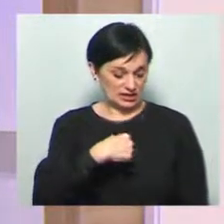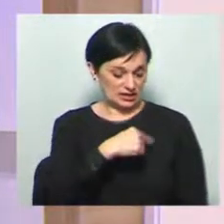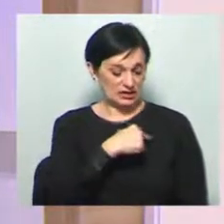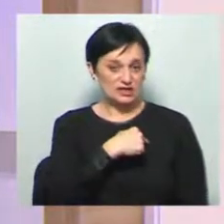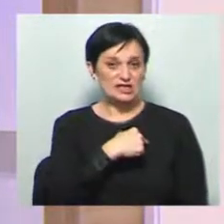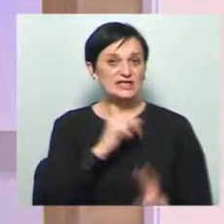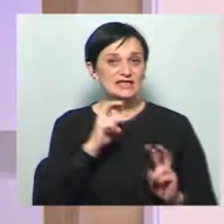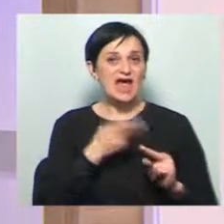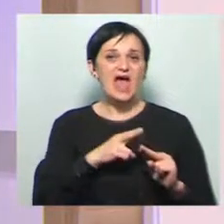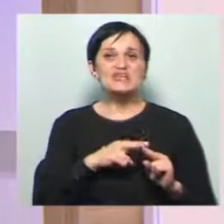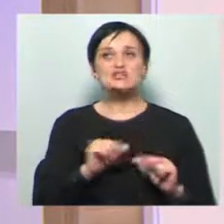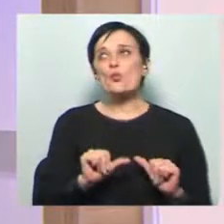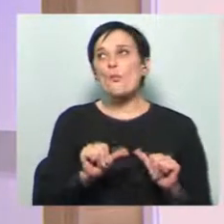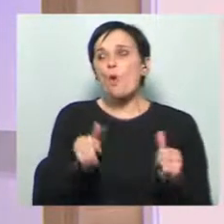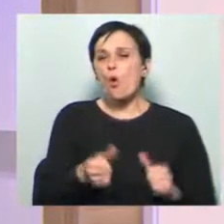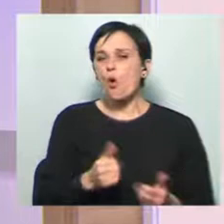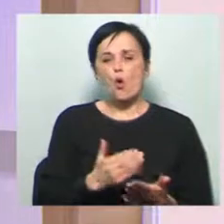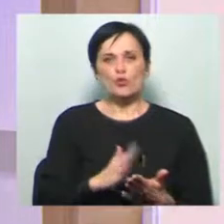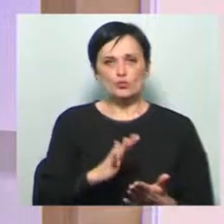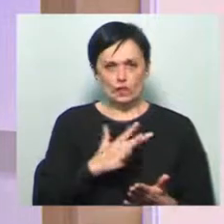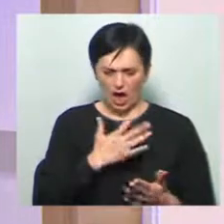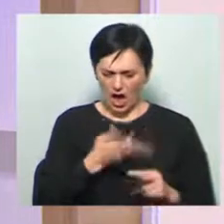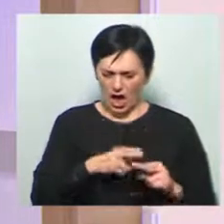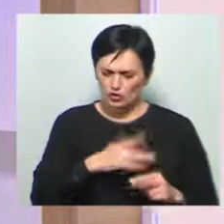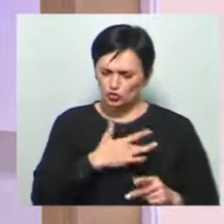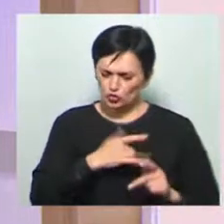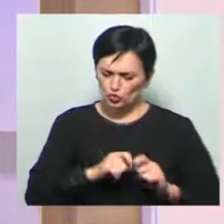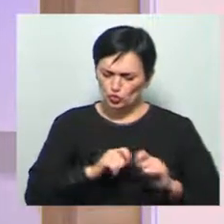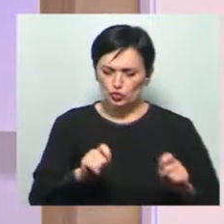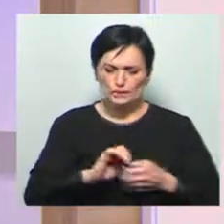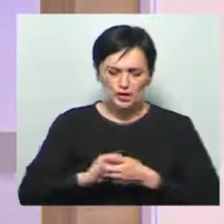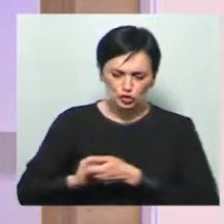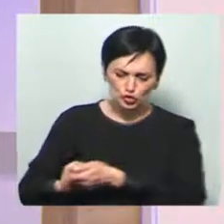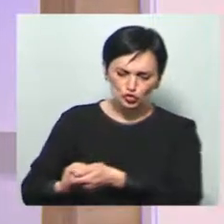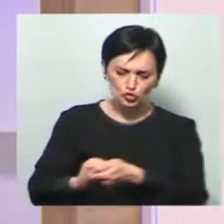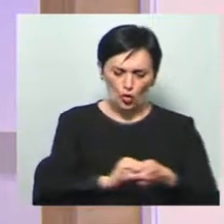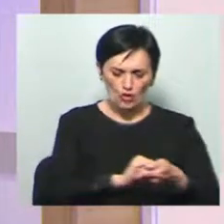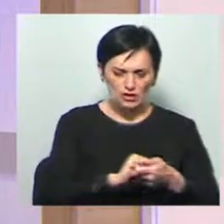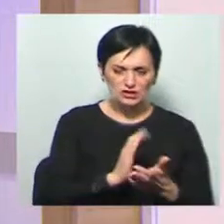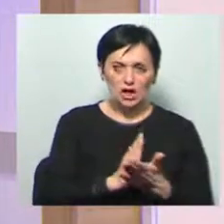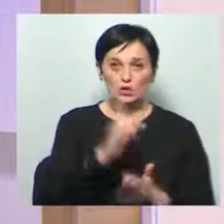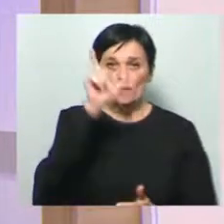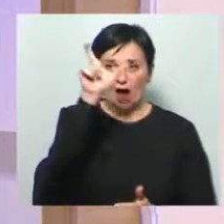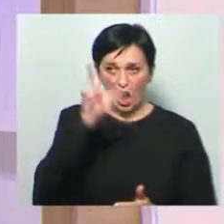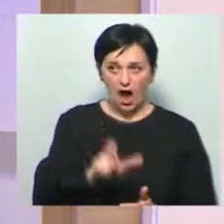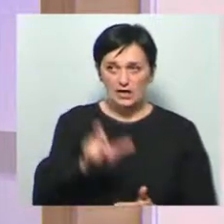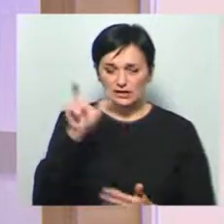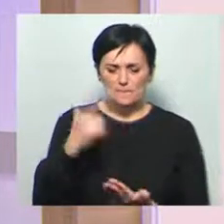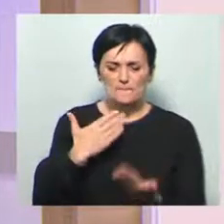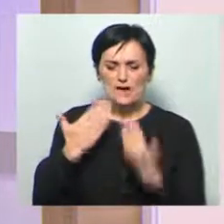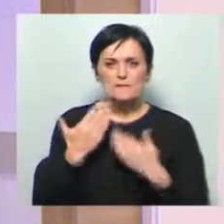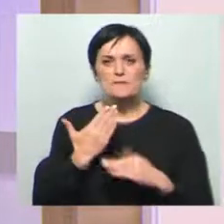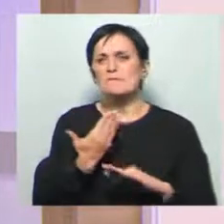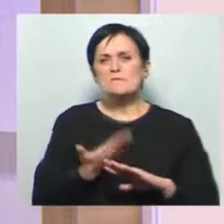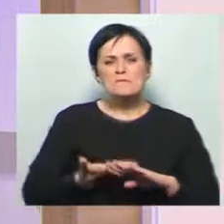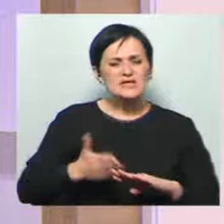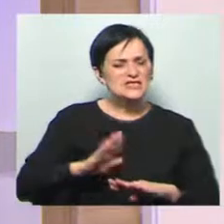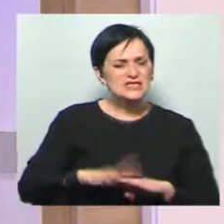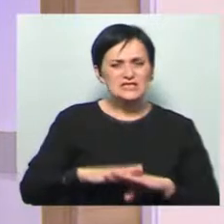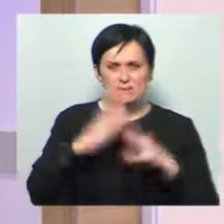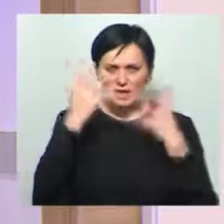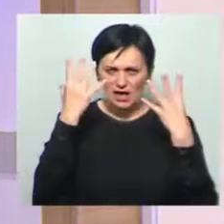არის ფორმალობა, რომ ეს არის გულწრფელი სოლიდარობა იმ ადამიანების მიმართ, რომელთაც ძალიან ძიმე